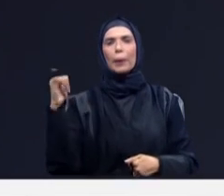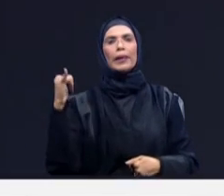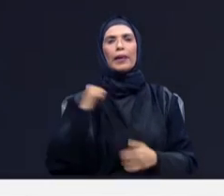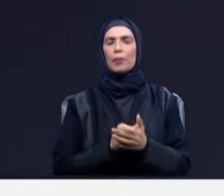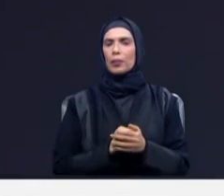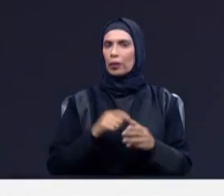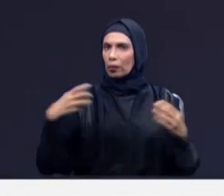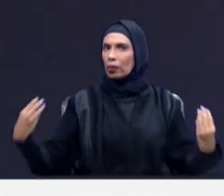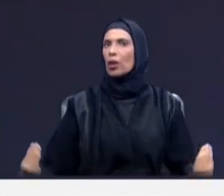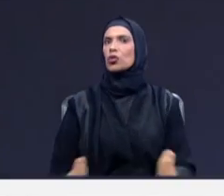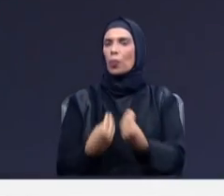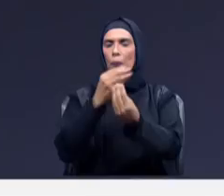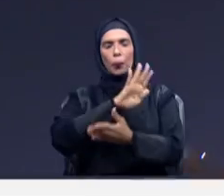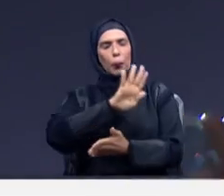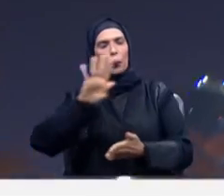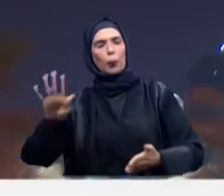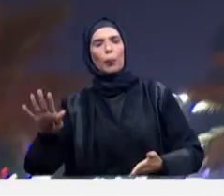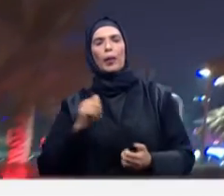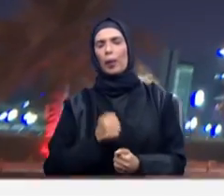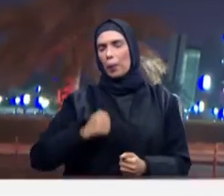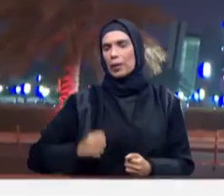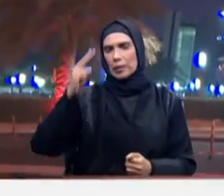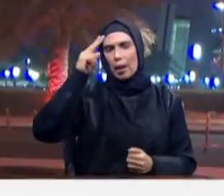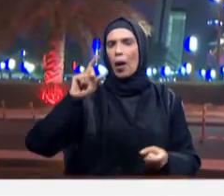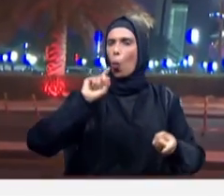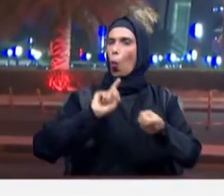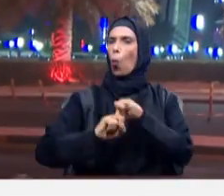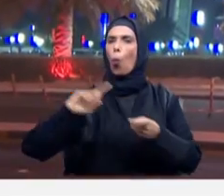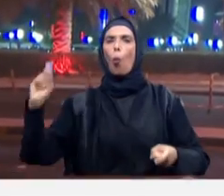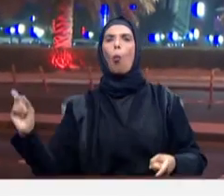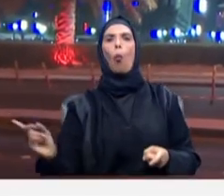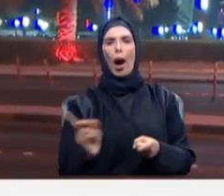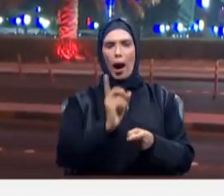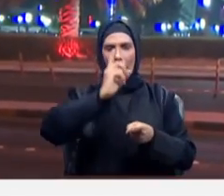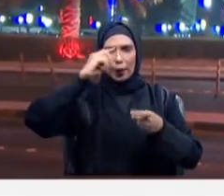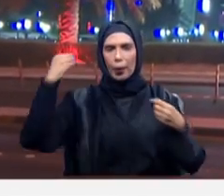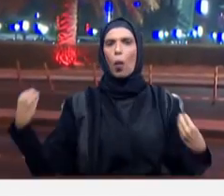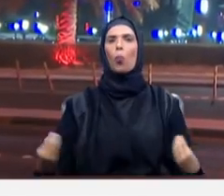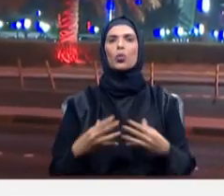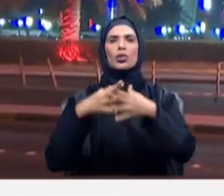بين الشعبين البحريني والسعودي من تلاحم ووحدة المصير المشترك.